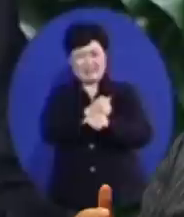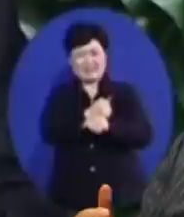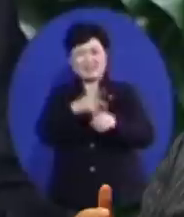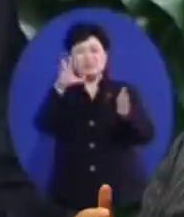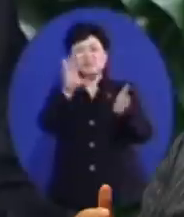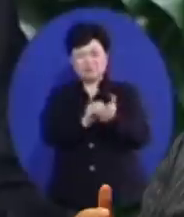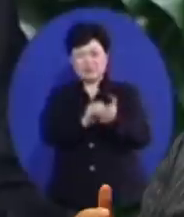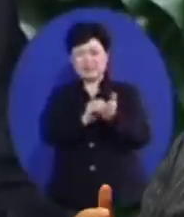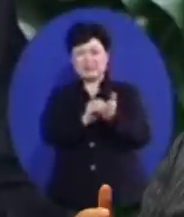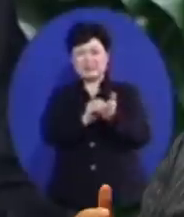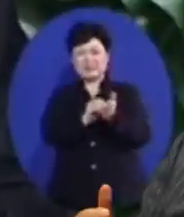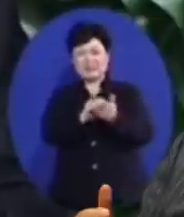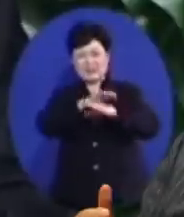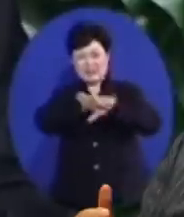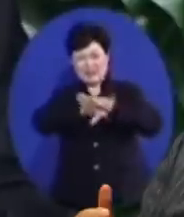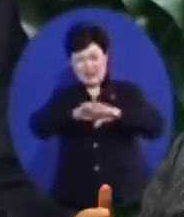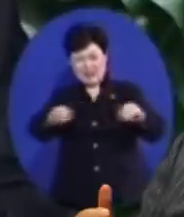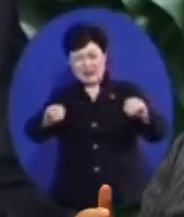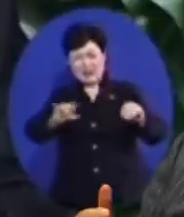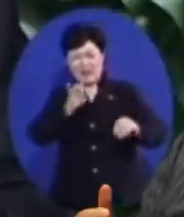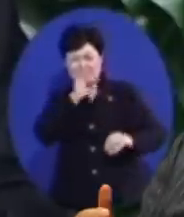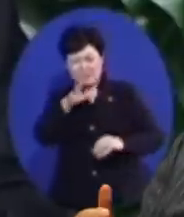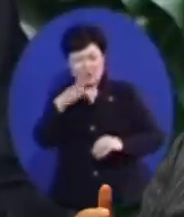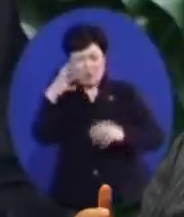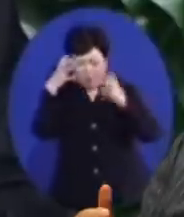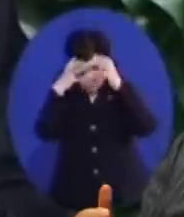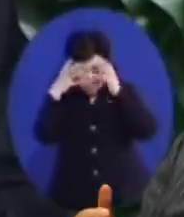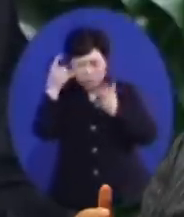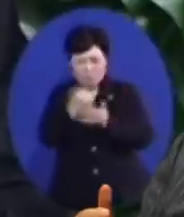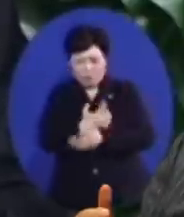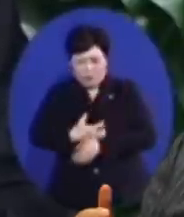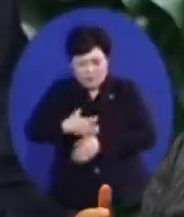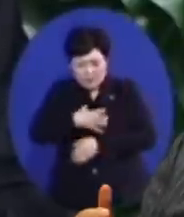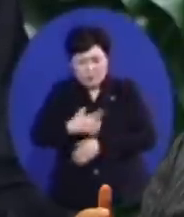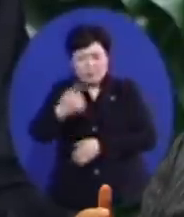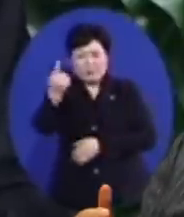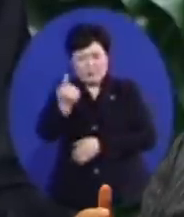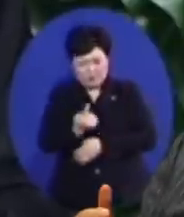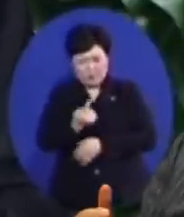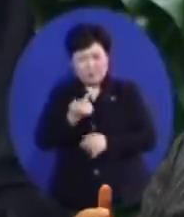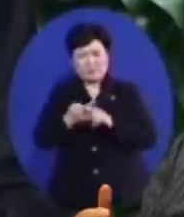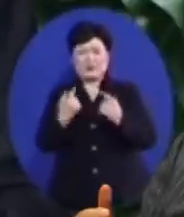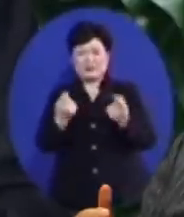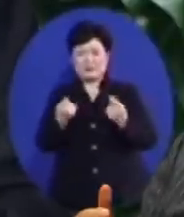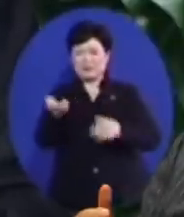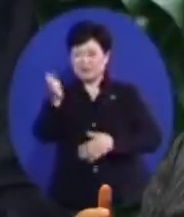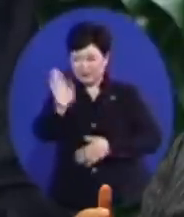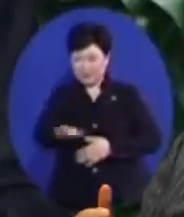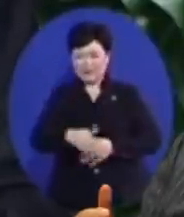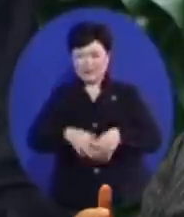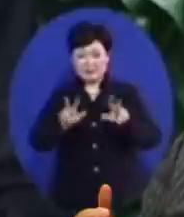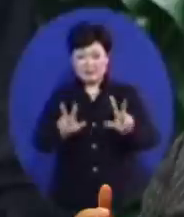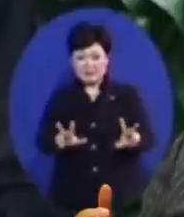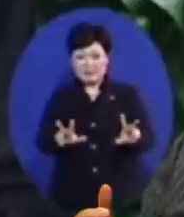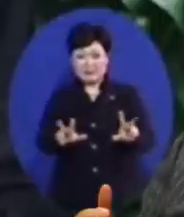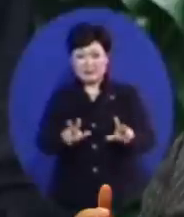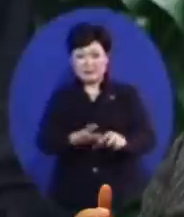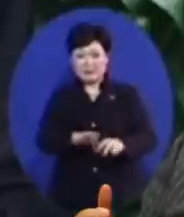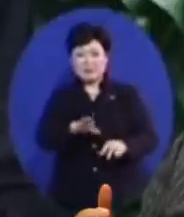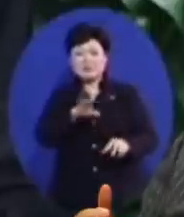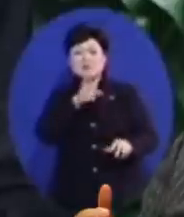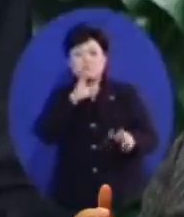문제가 해결이 안 되고 고통이 다가오고 괴로움이 다가오는 것입니다. 그런데 이제